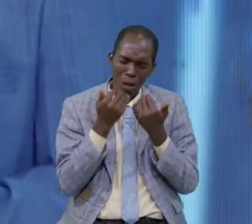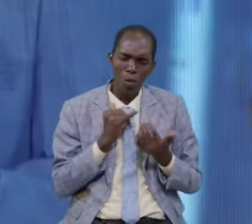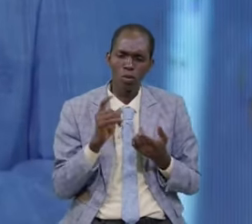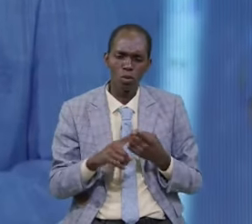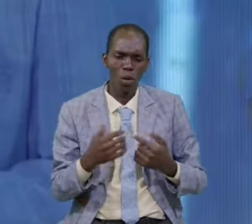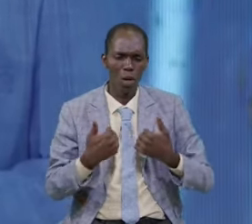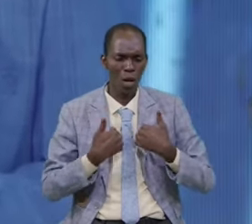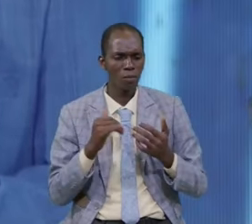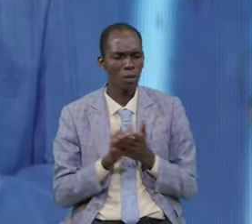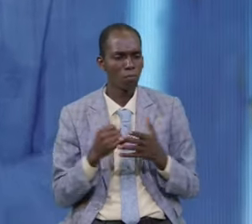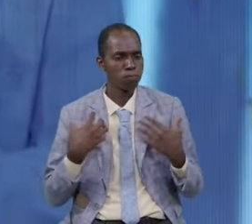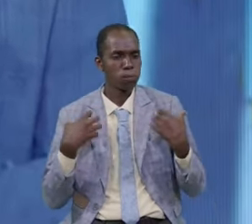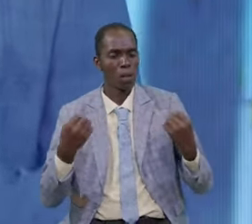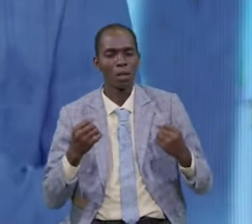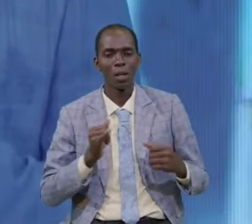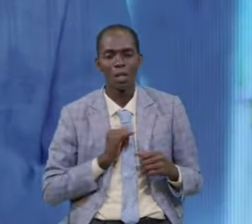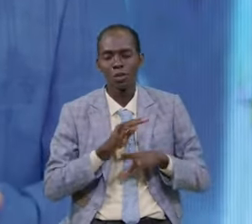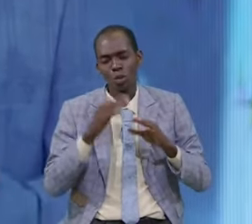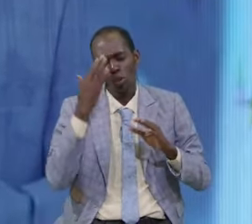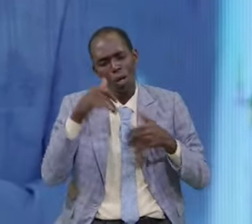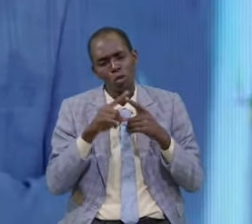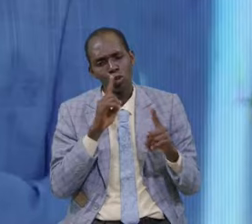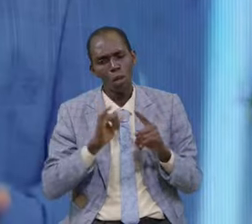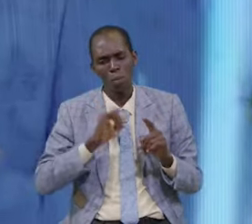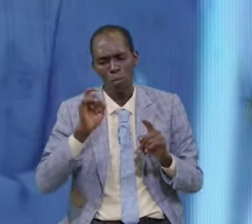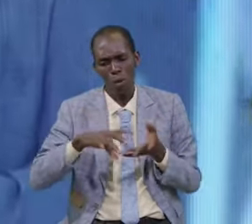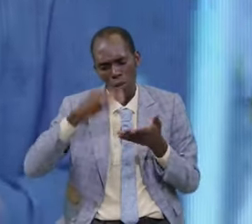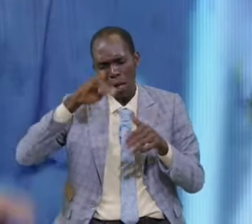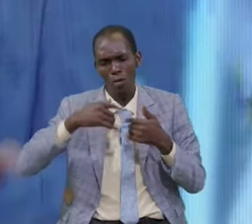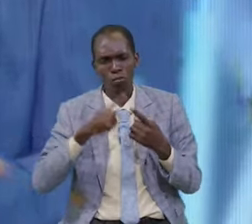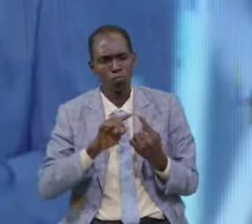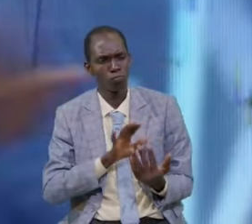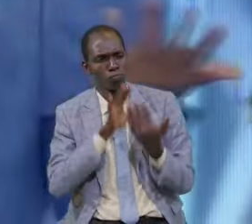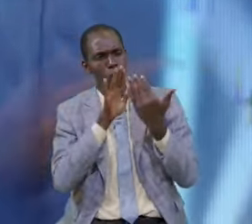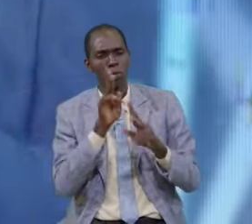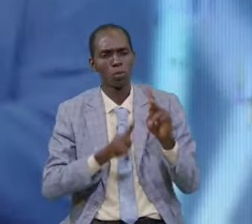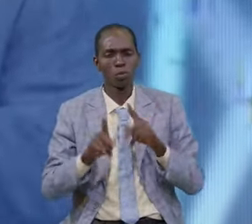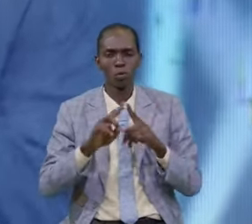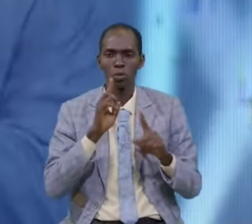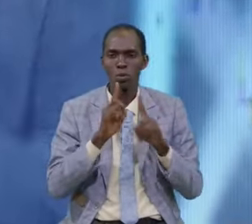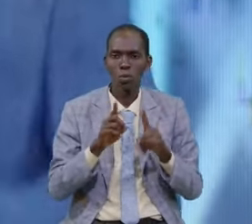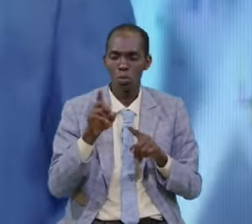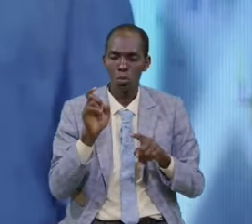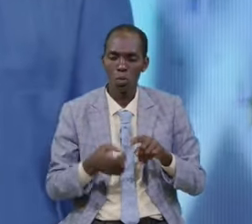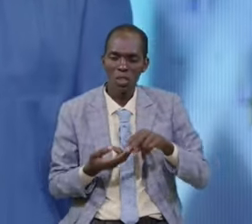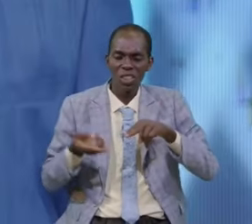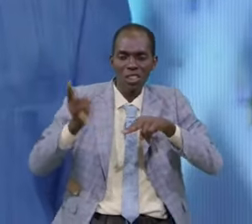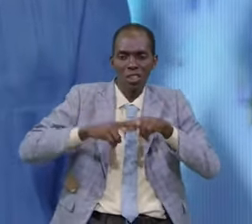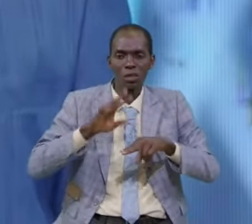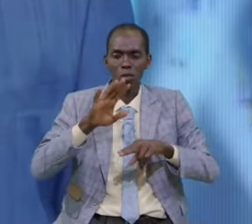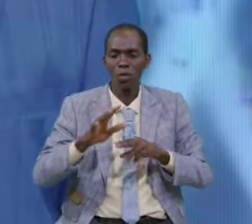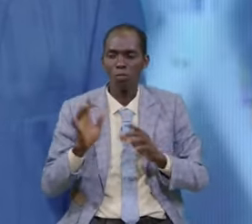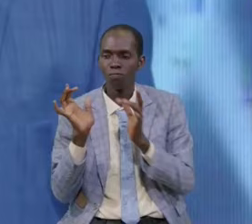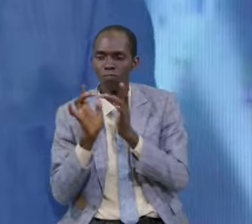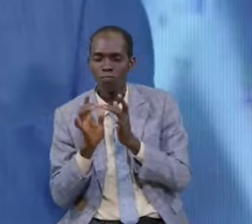Je suis un introverti, je suis un extraverti. Et tu augmentes ta connexion et ton contact, tes interactions avec les gens.